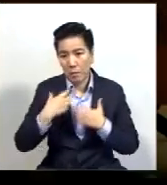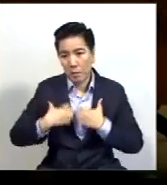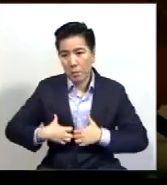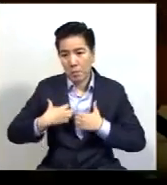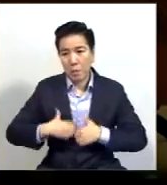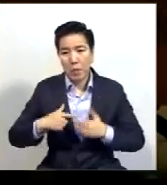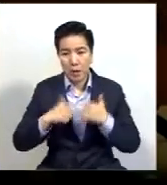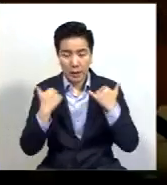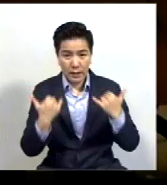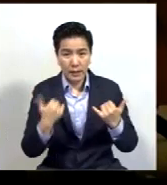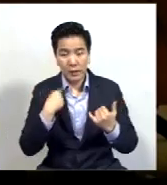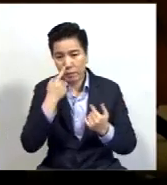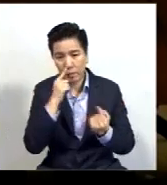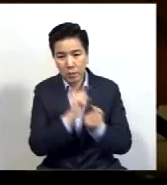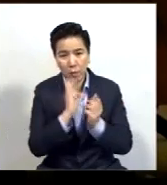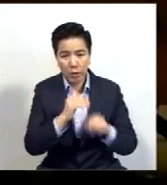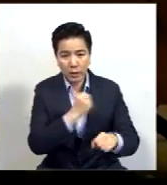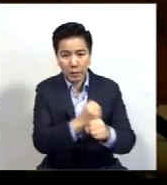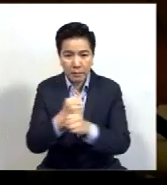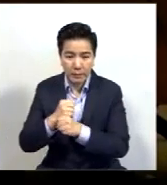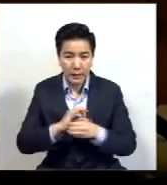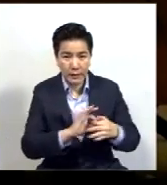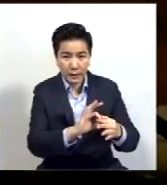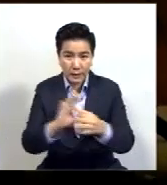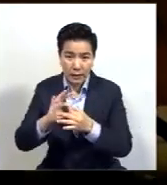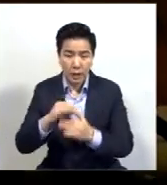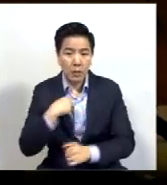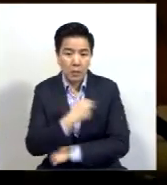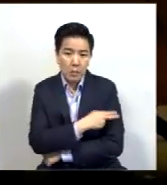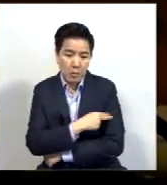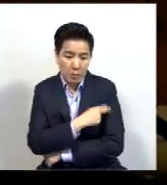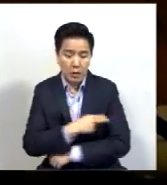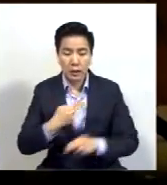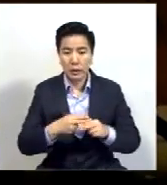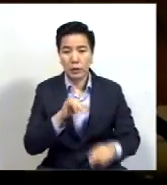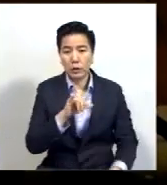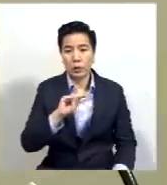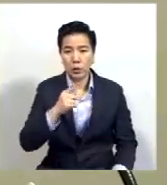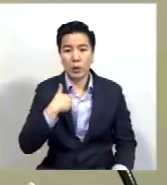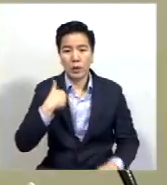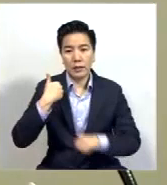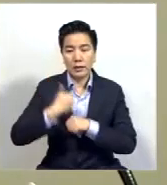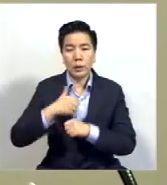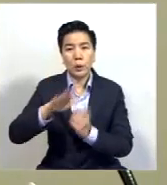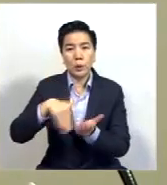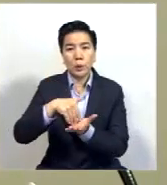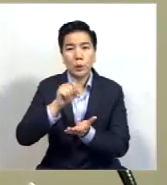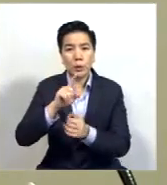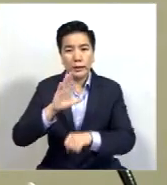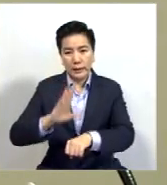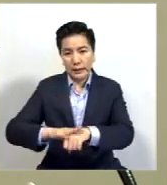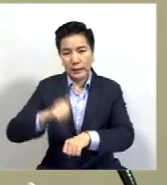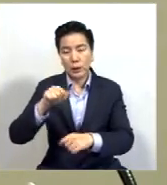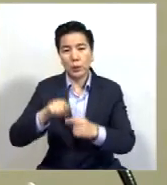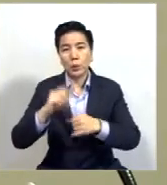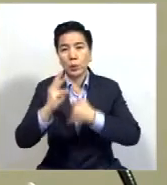บไวรัสโคโรนาร่วมกับหน่วยงานที่เกี่ยวข้องด้านนายแพทย์ยงผู้วรวรรณราชบัณฑิตและหัวหน้าศูนย์เชี่ยวชาญเฉพาะด้าน